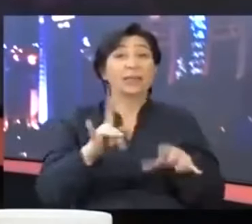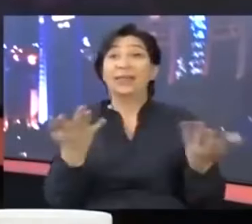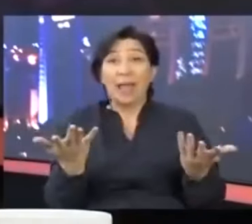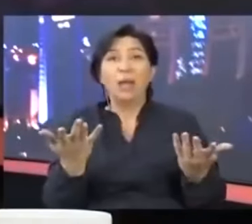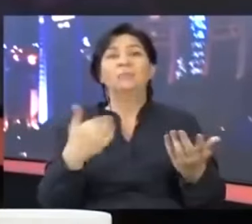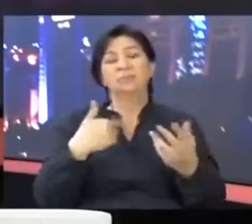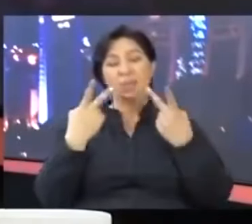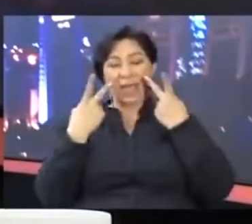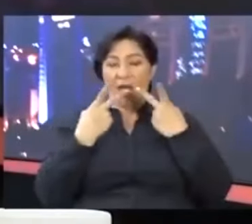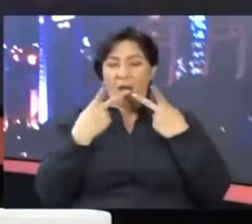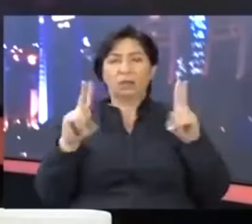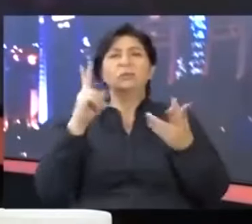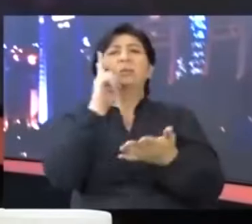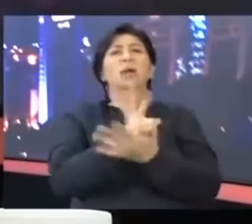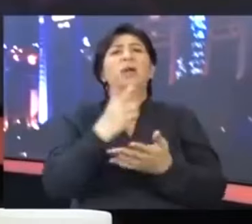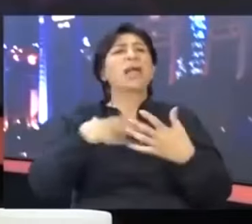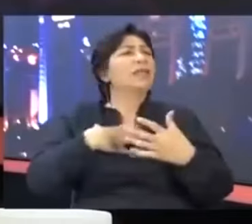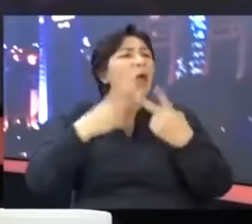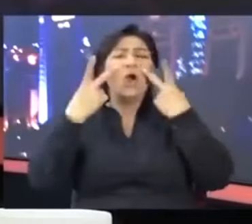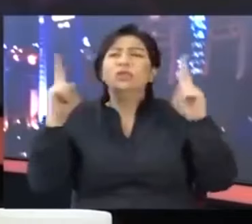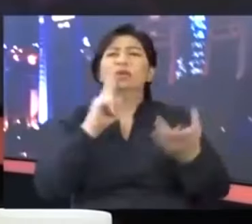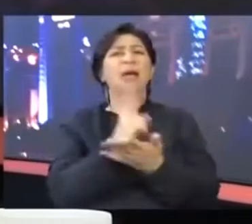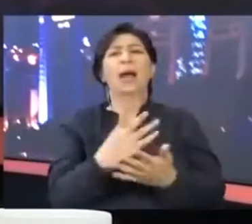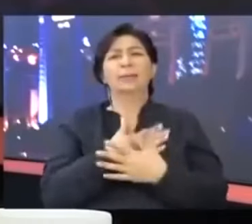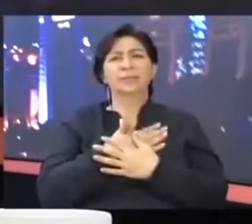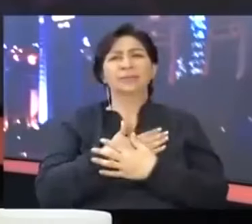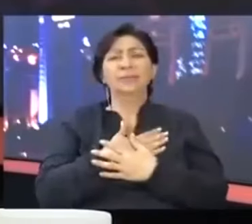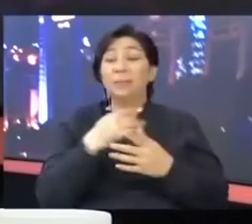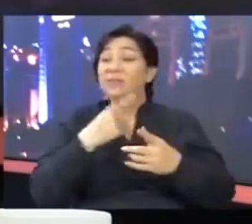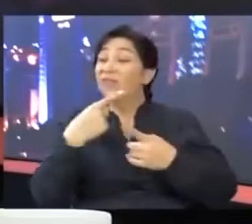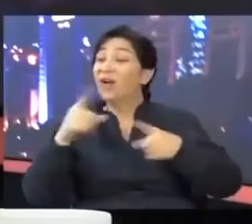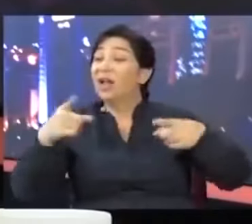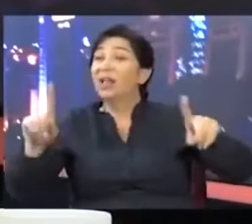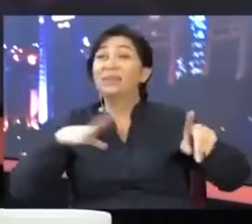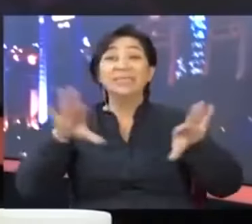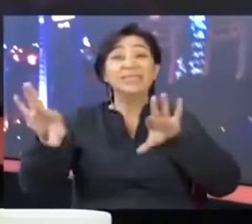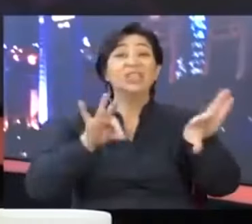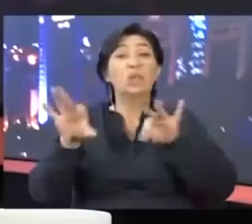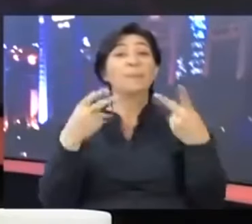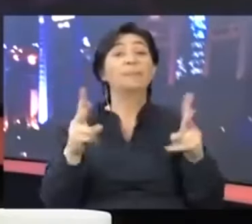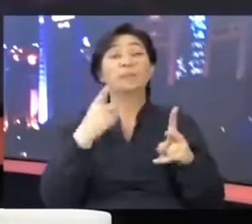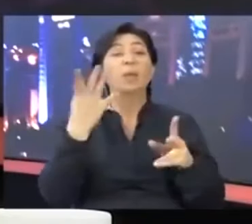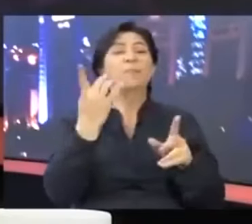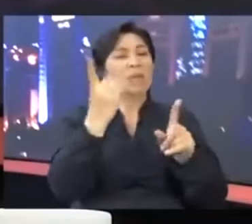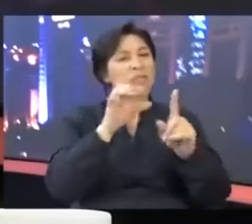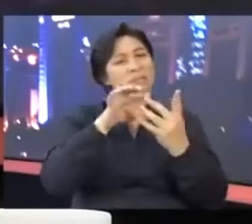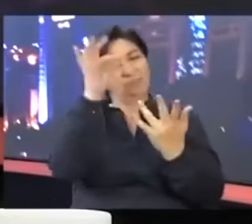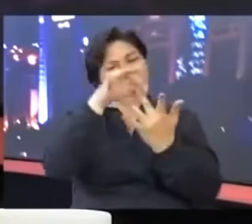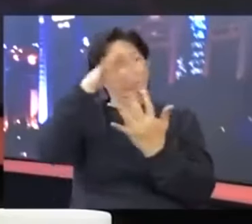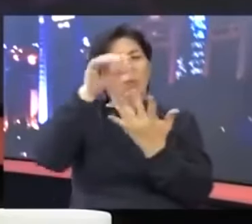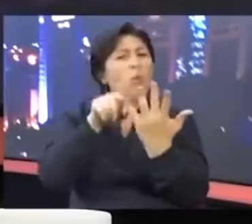irade irade de bizim farklı seçenekler arasında birini seçebilmek farklı seçenekler arasında